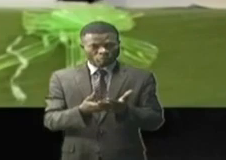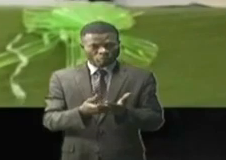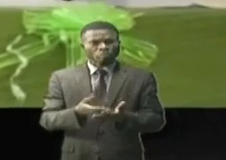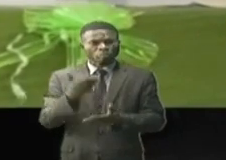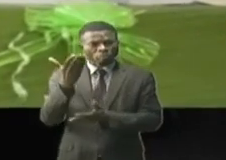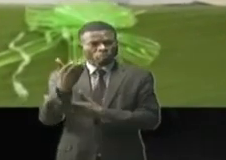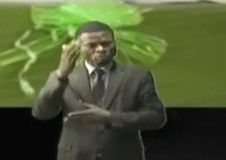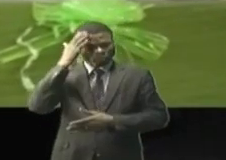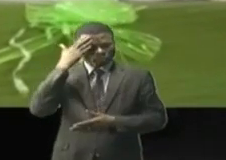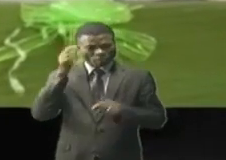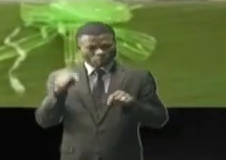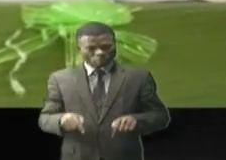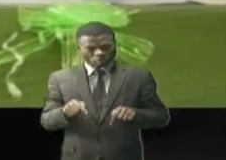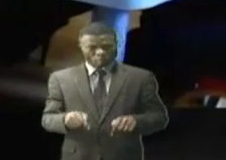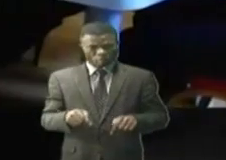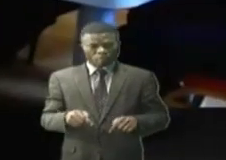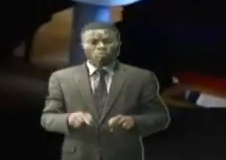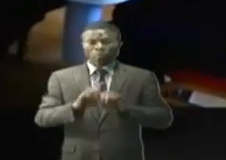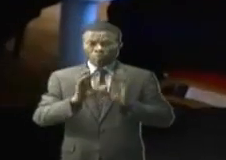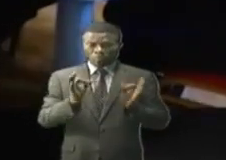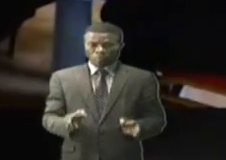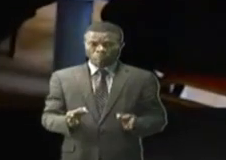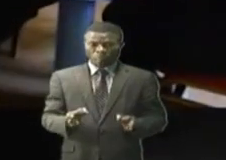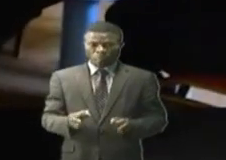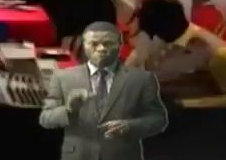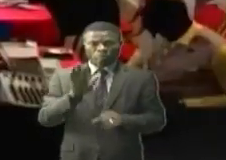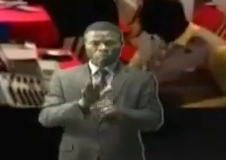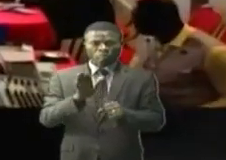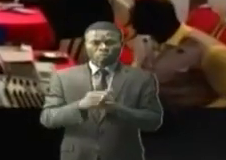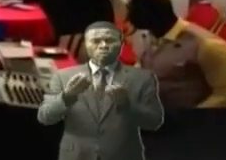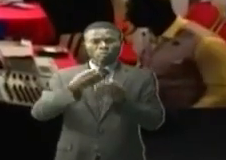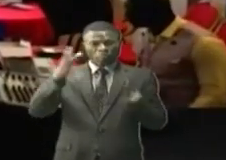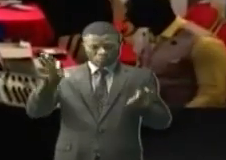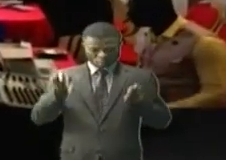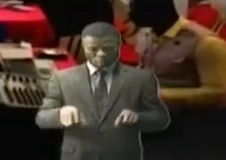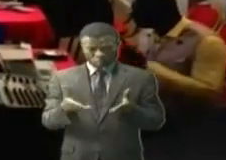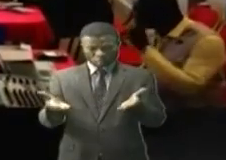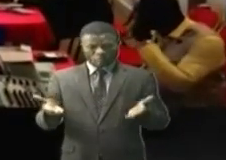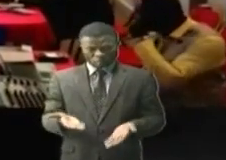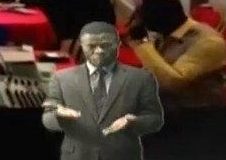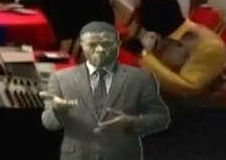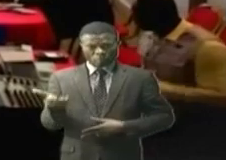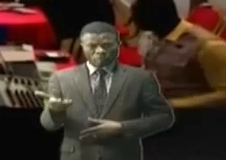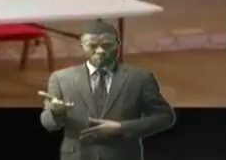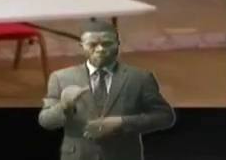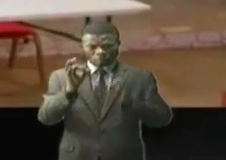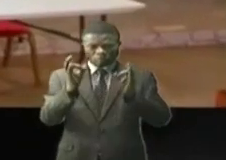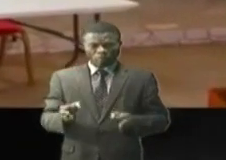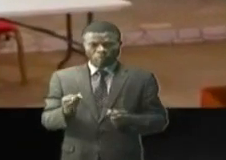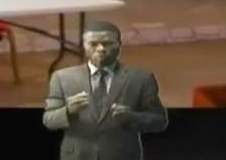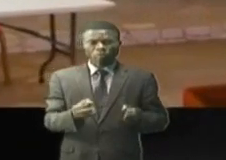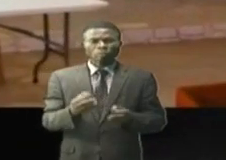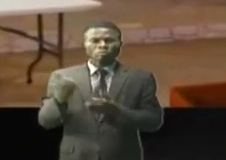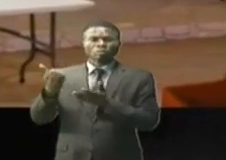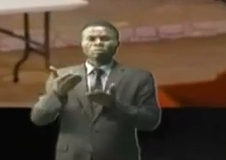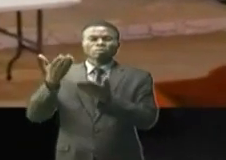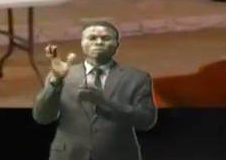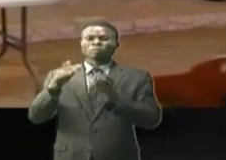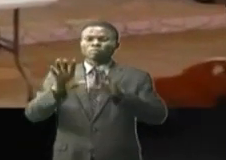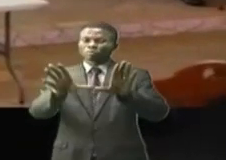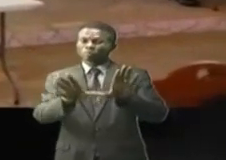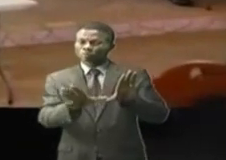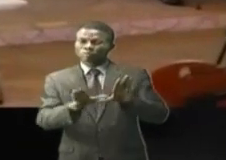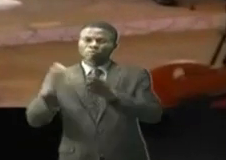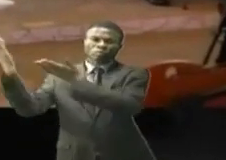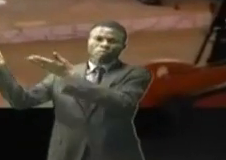que nous sommes. Donc, au contraire, nous avons beaucoup d'évolution, nous avons des biens, nous avons des ceci, mais nous importons du poisson ailleurs. Voilà.